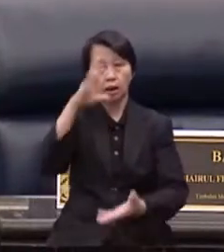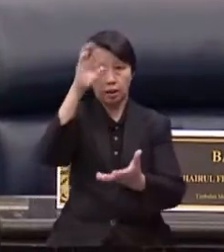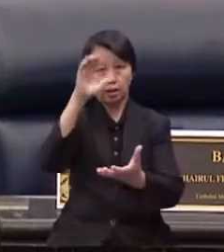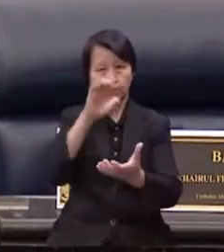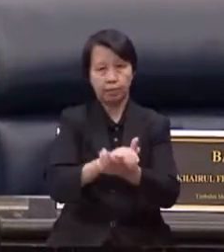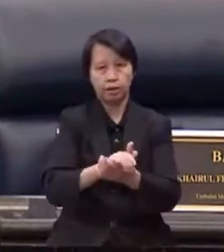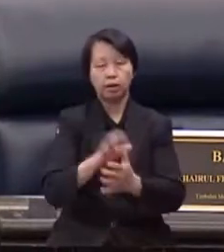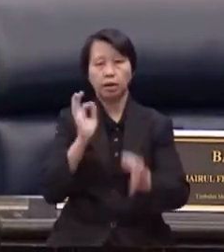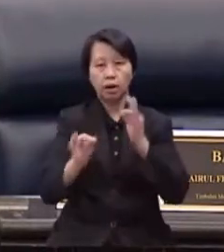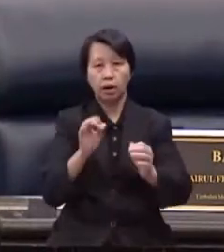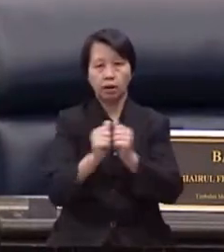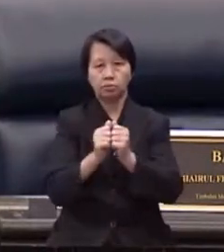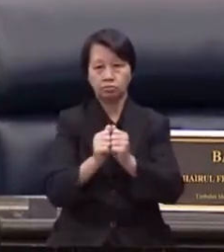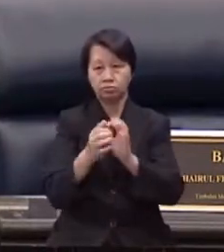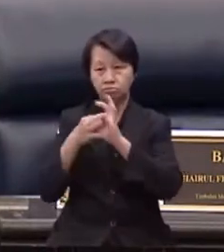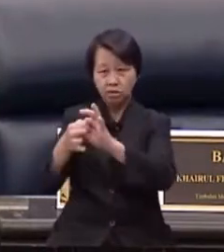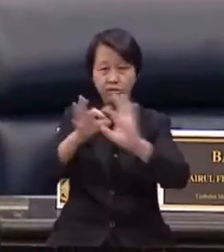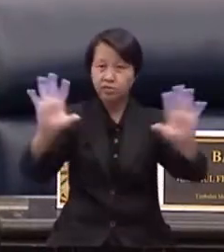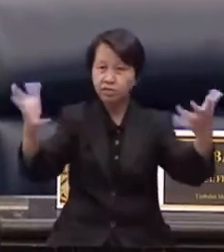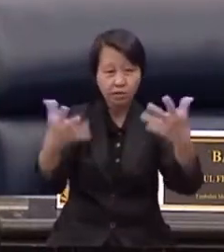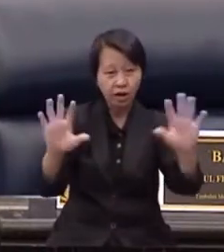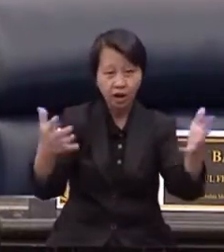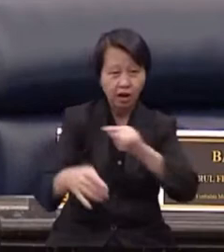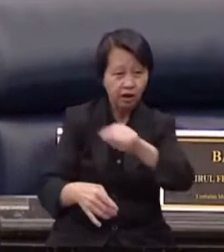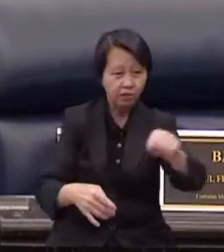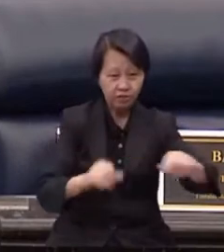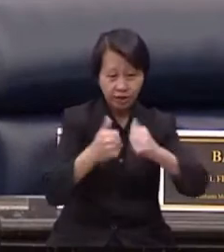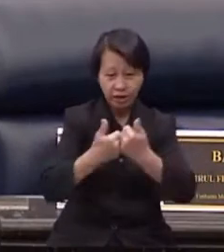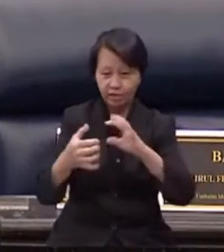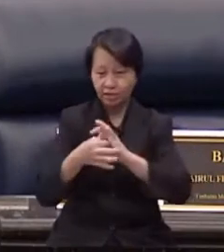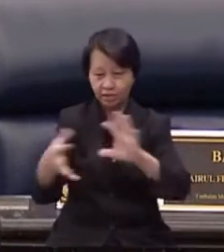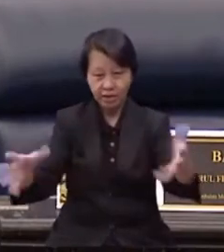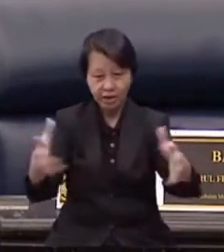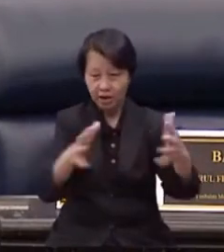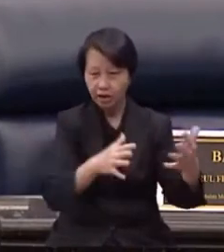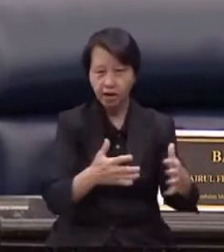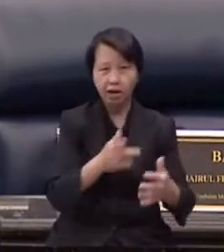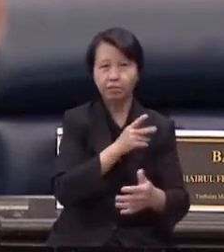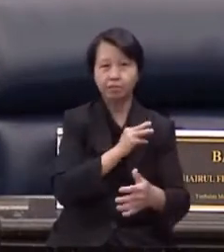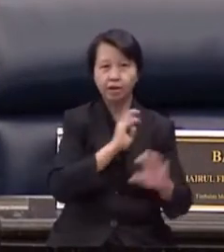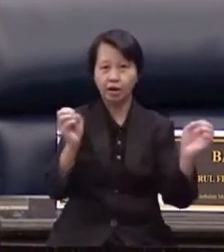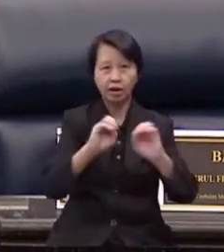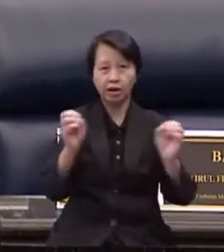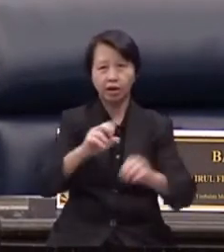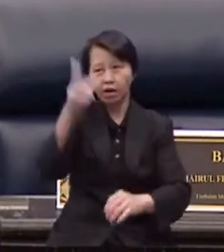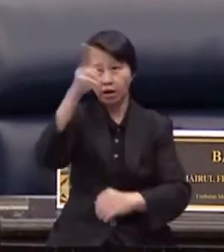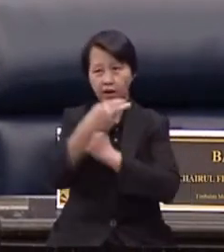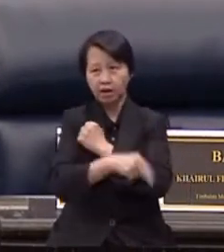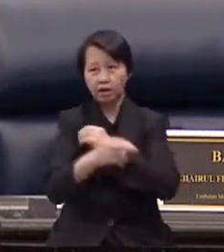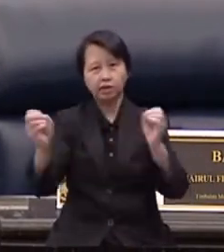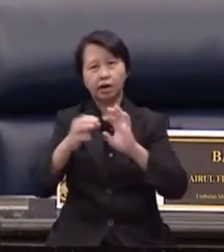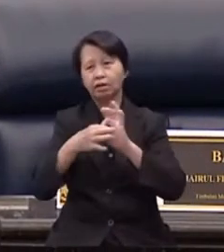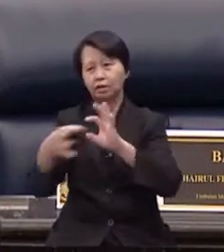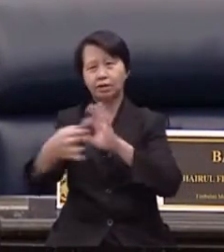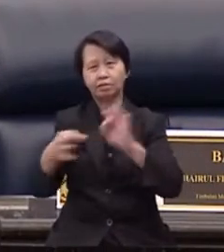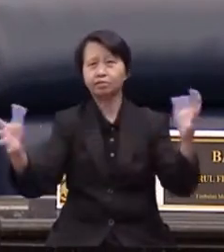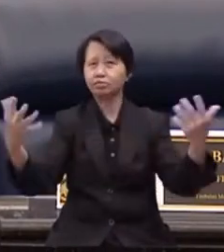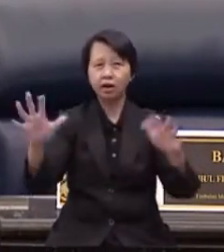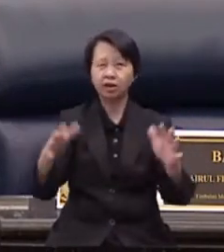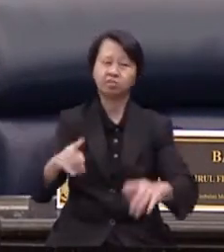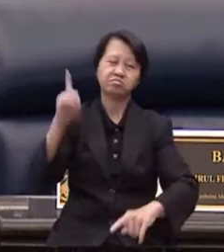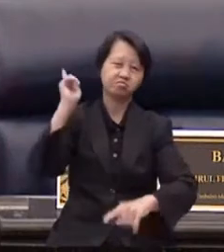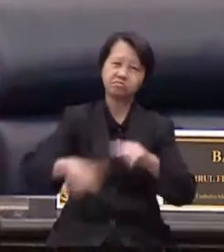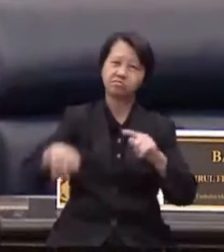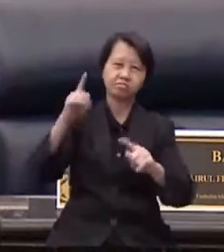kalau tanpa kerja sama yang rapat dengan lah semua agensi kementerian dan adalah kerajaan negeri kita Tak